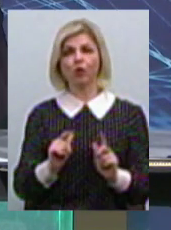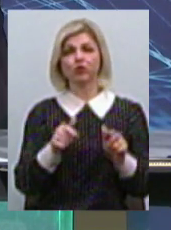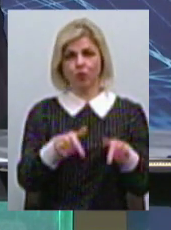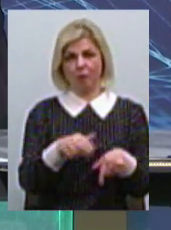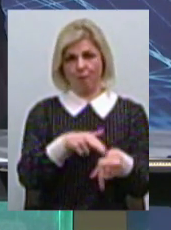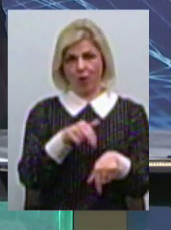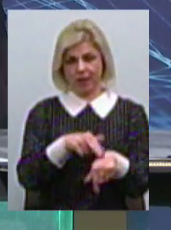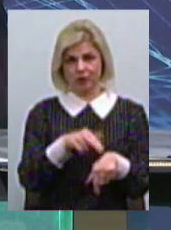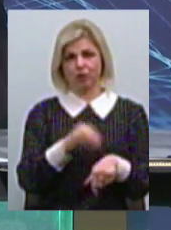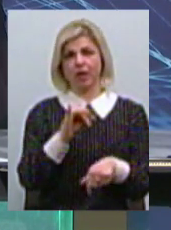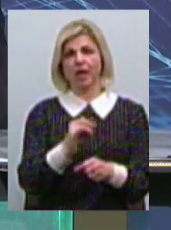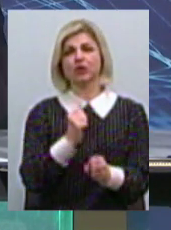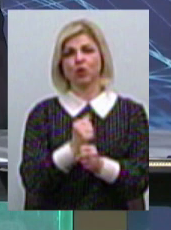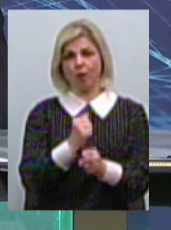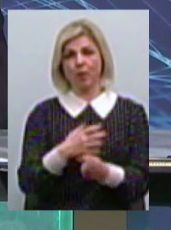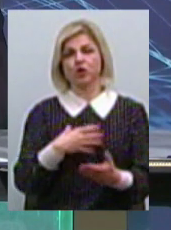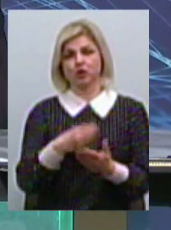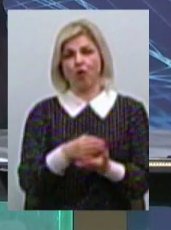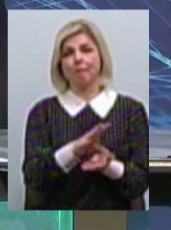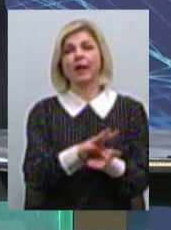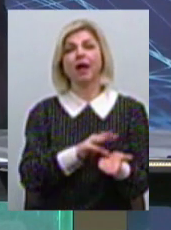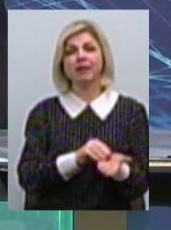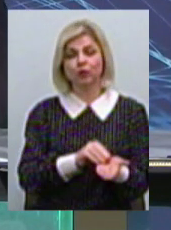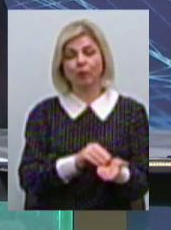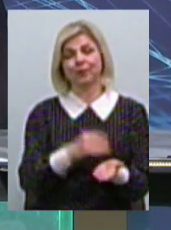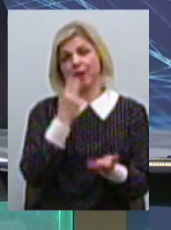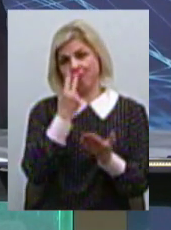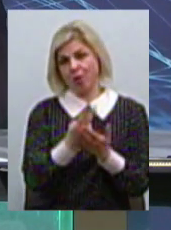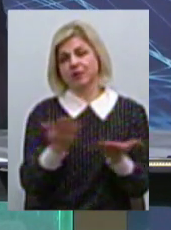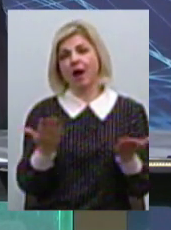поліцію, і провести своїм прикладом, і